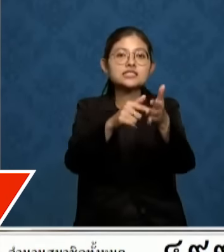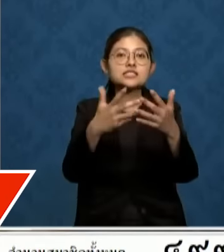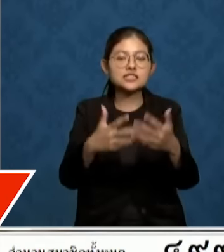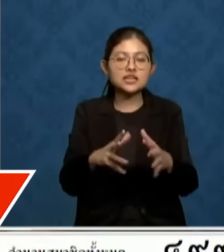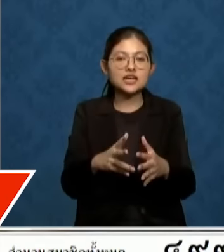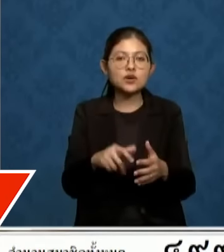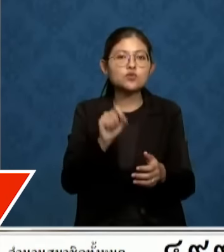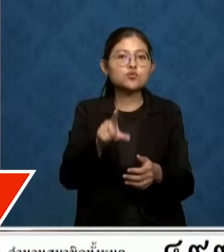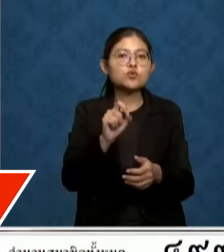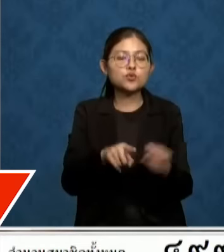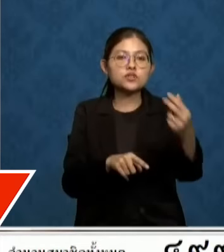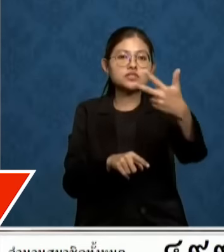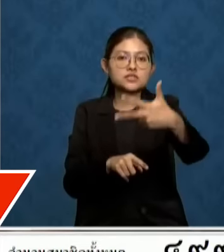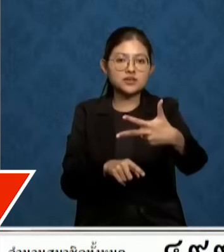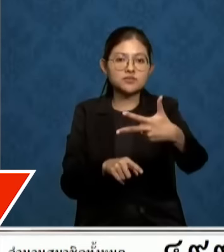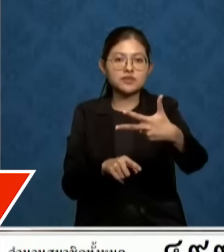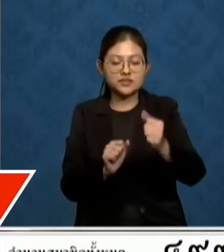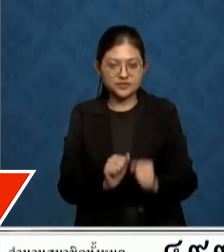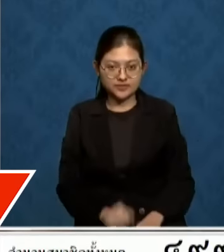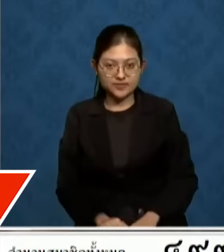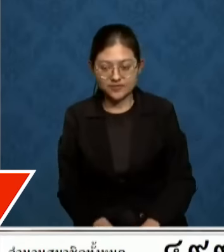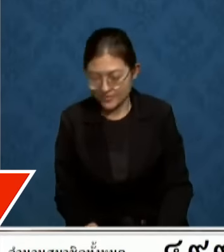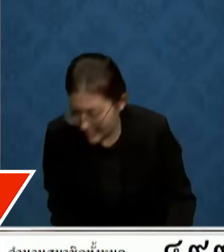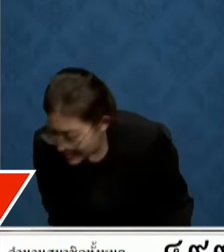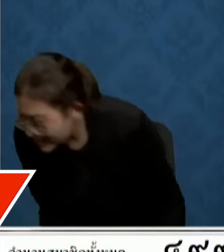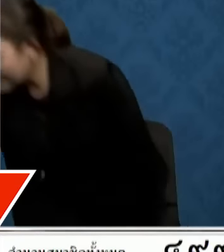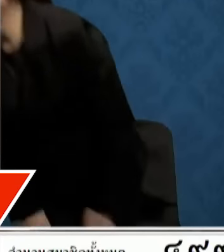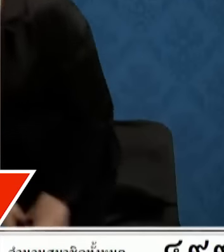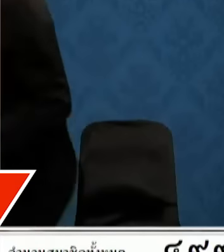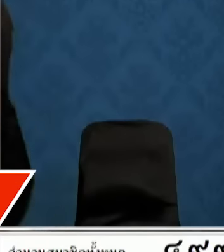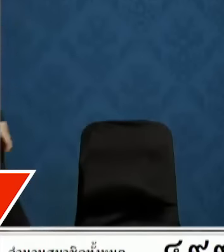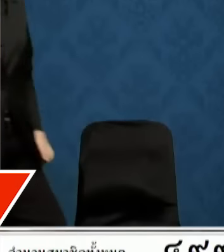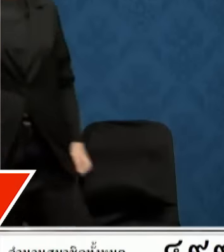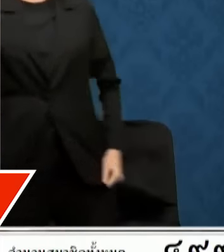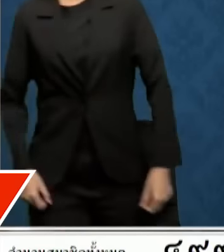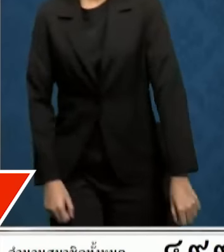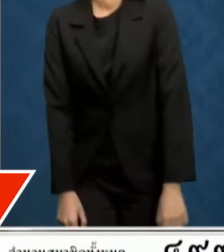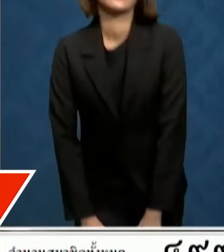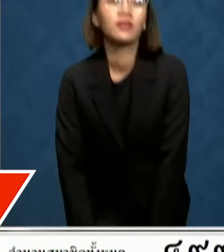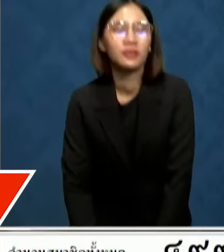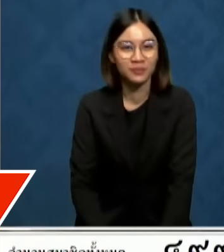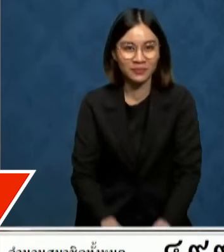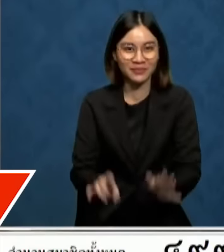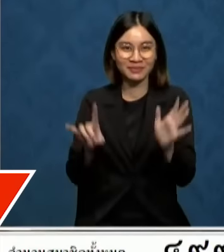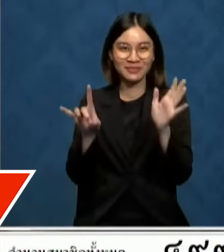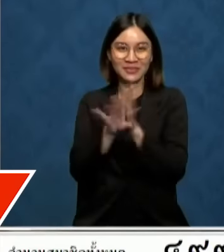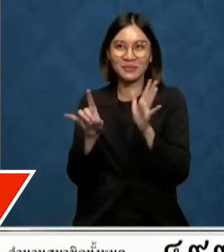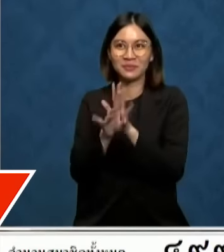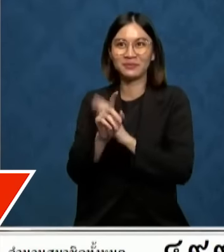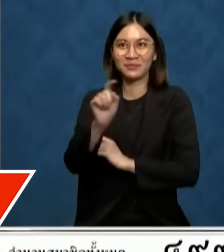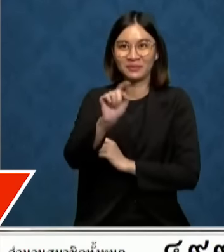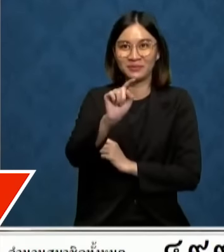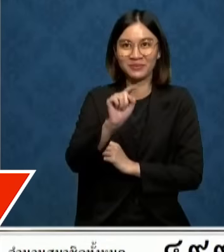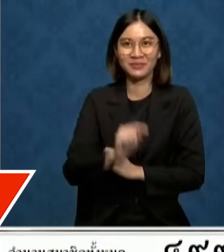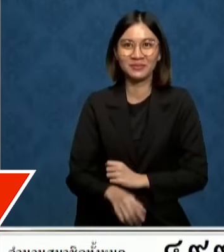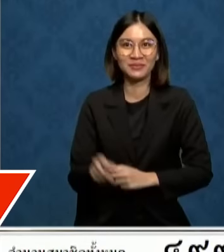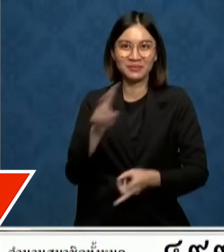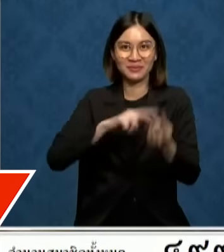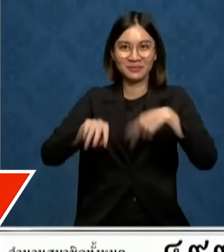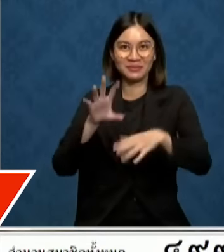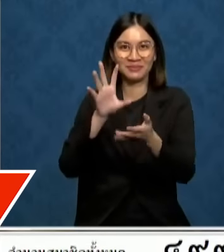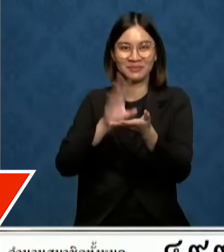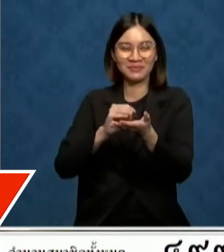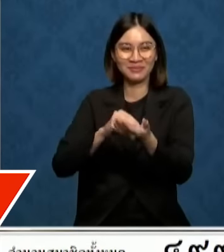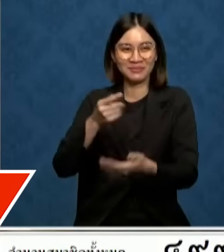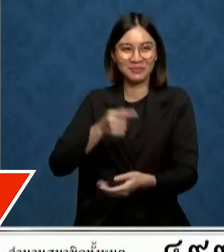3ประการและคำถาม 2ข้อสำคัญนะครับและอันสุดท้ายสรุปเราจะเอายังไงครับหาความจริงหน่อยนะครับฝากหน่อยนะครับ